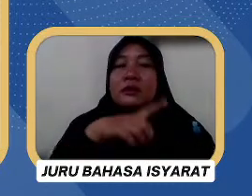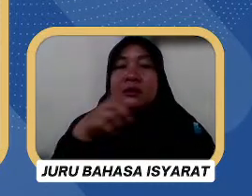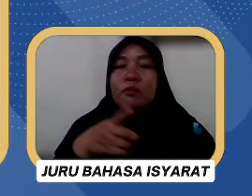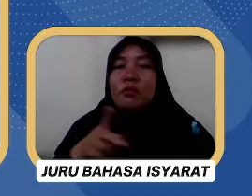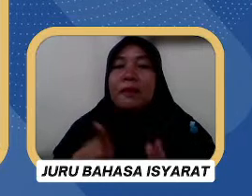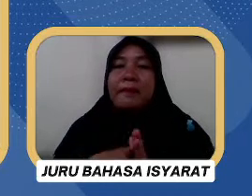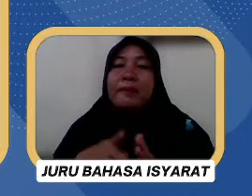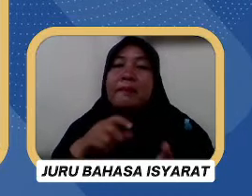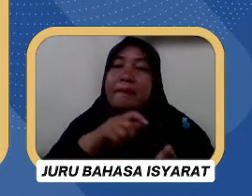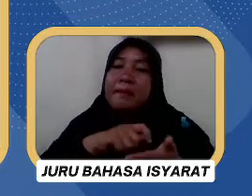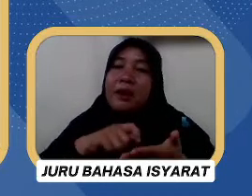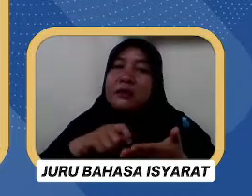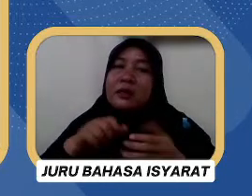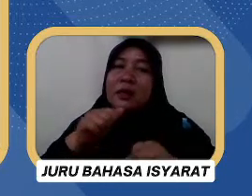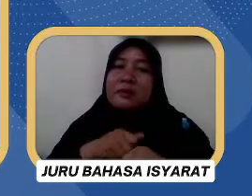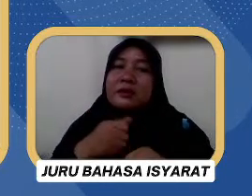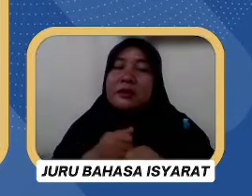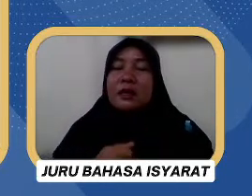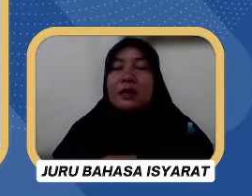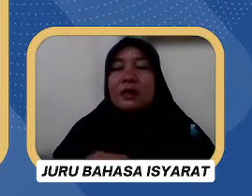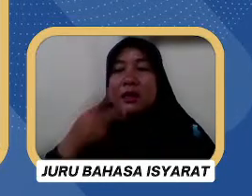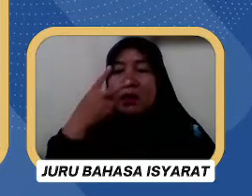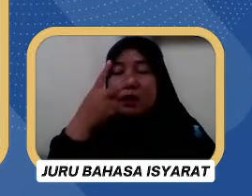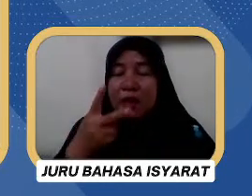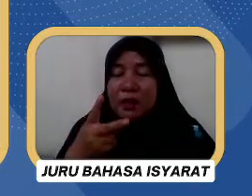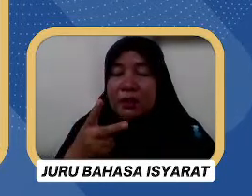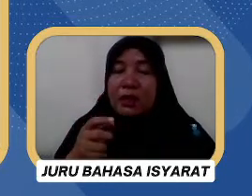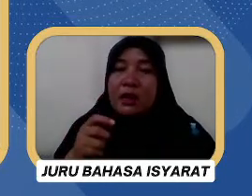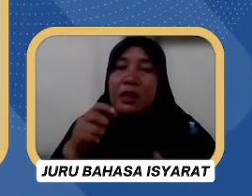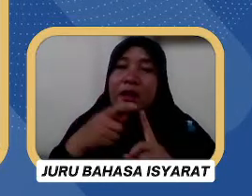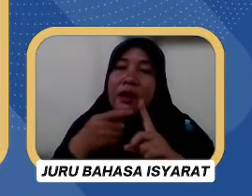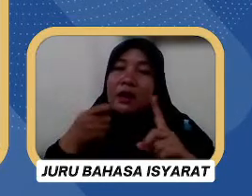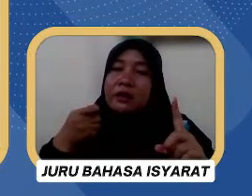media sosial seperti Instagram, TikTok, dan lain-lain. Itu kembali kepada